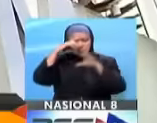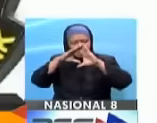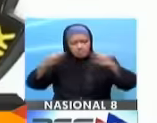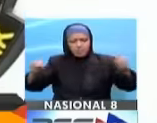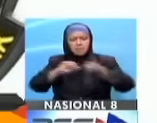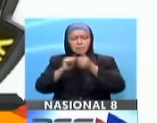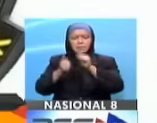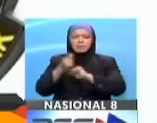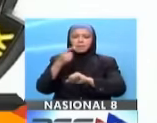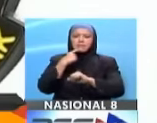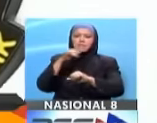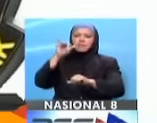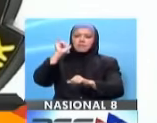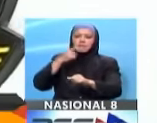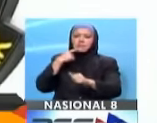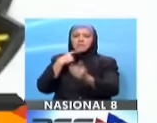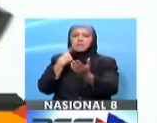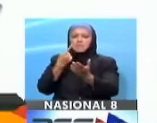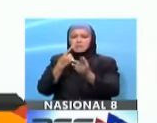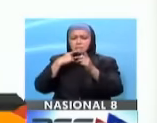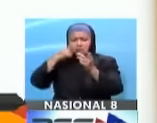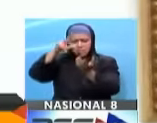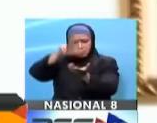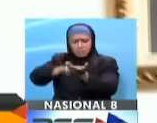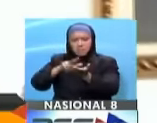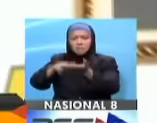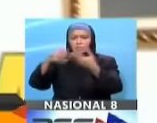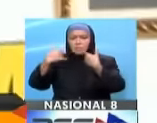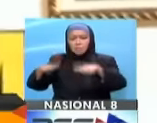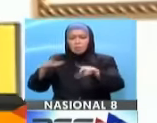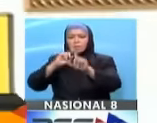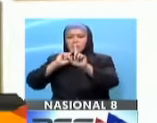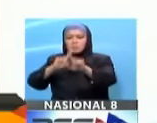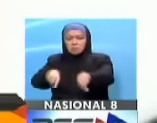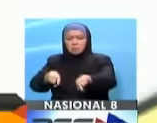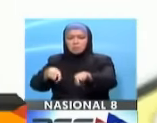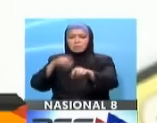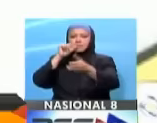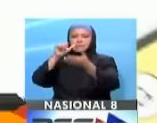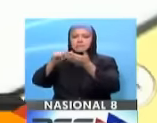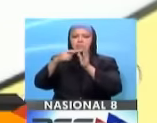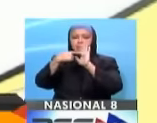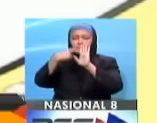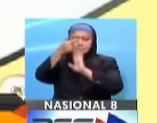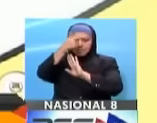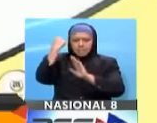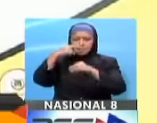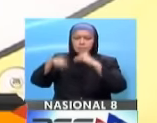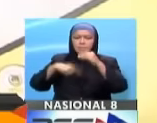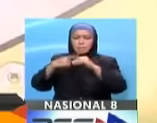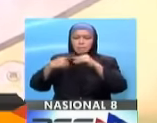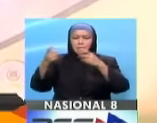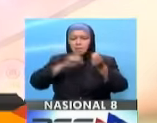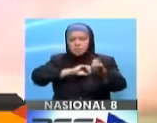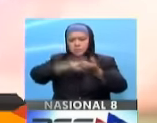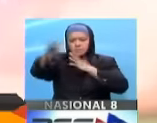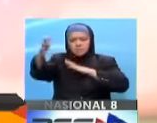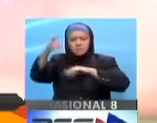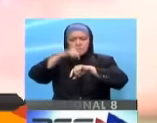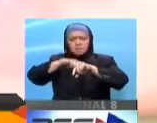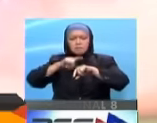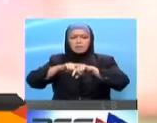FAM sudah membalas surat tunjuk sebab kepada Pensuruhjaya Sukan Malaysia berhubung kekecohan ketika perlawanan kelayakan Piala